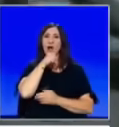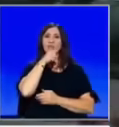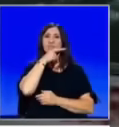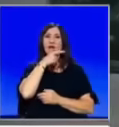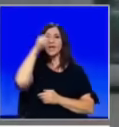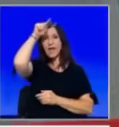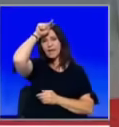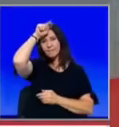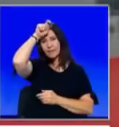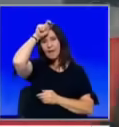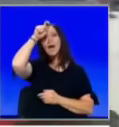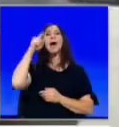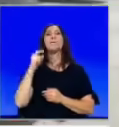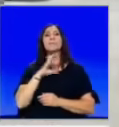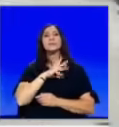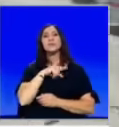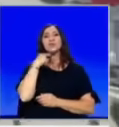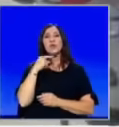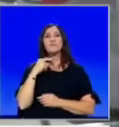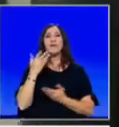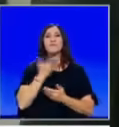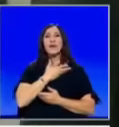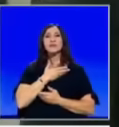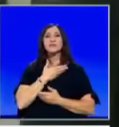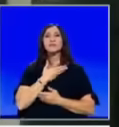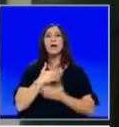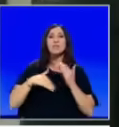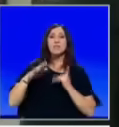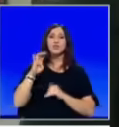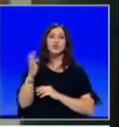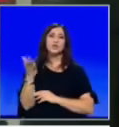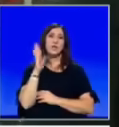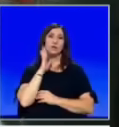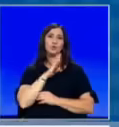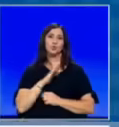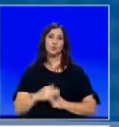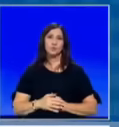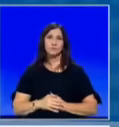Египет. Палестинските жертви в Газа надхвърлиха 40 000 души.